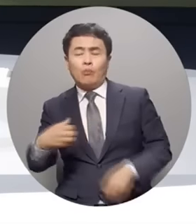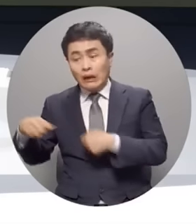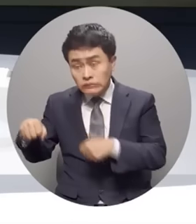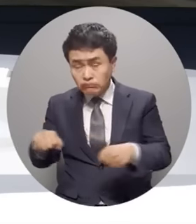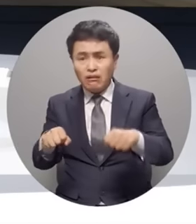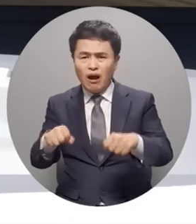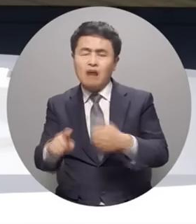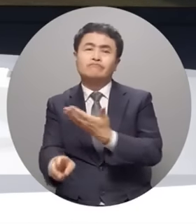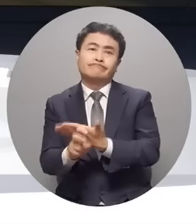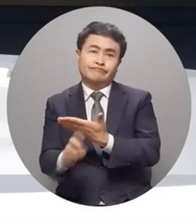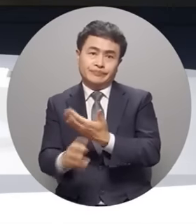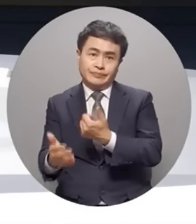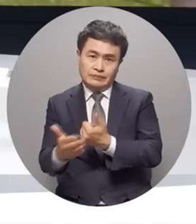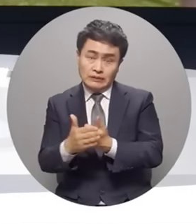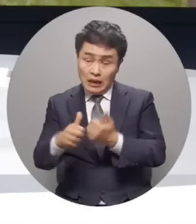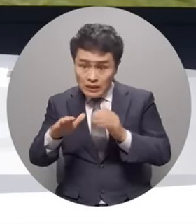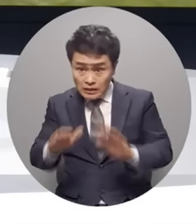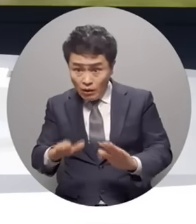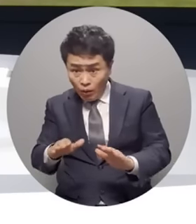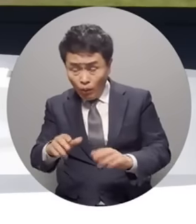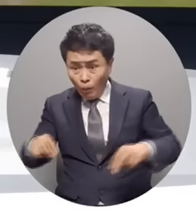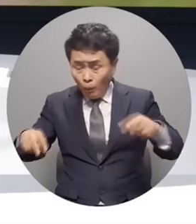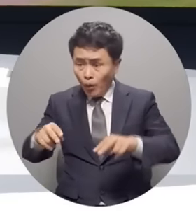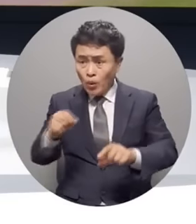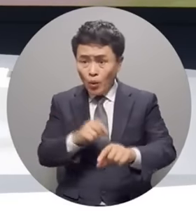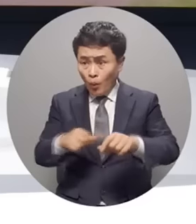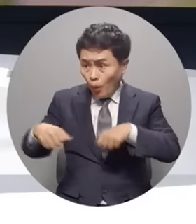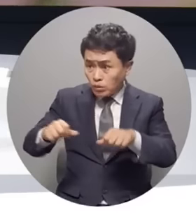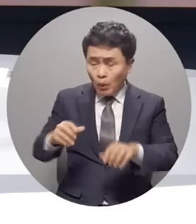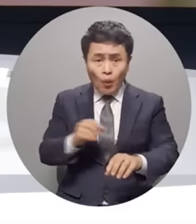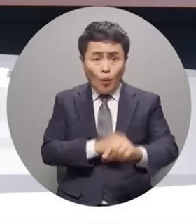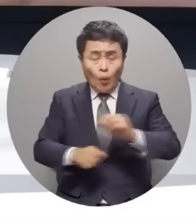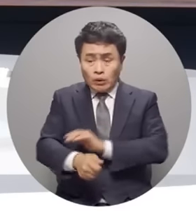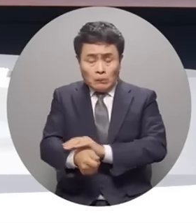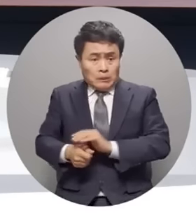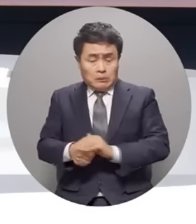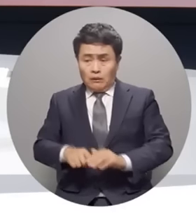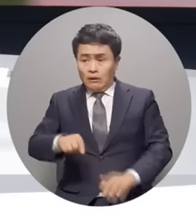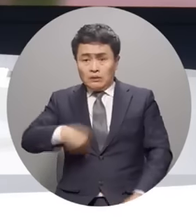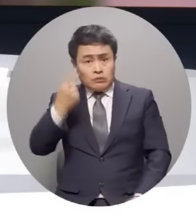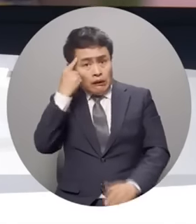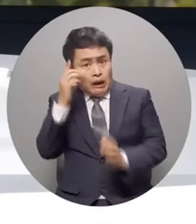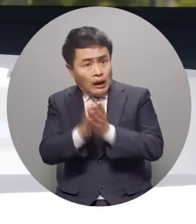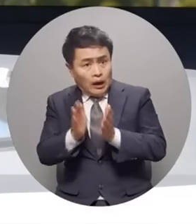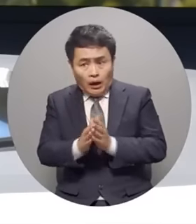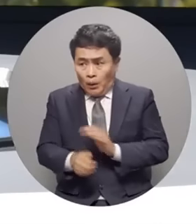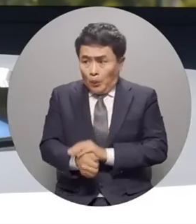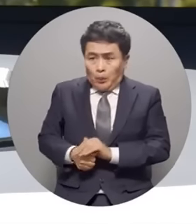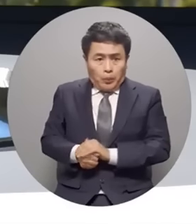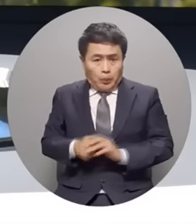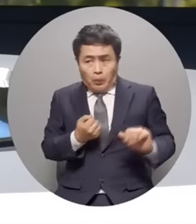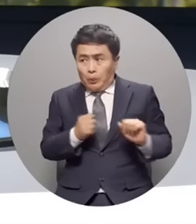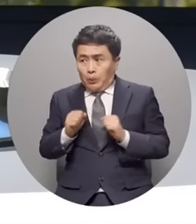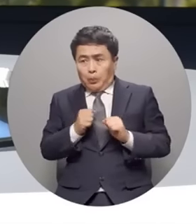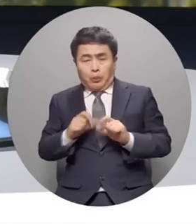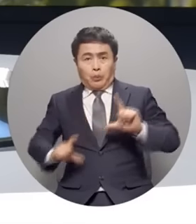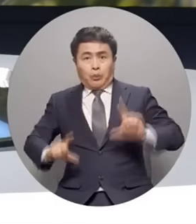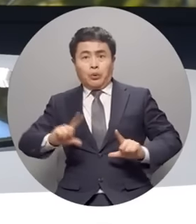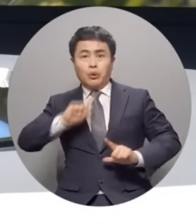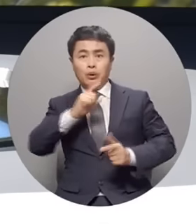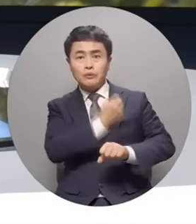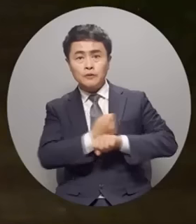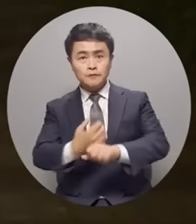당연히 불법이지만 현실은 보행자가 오토바이를 피해 스스로 안전을 지키고 있습니다. 안준호 기자가 보도합니다.